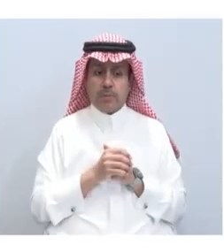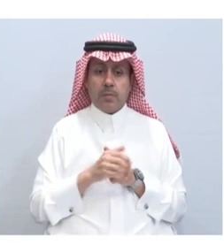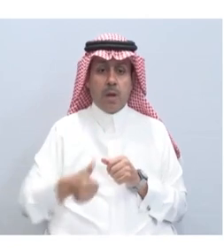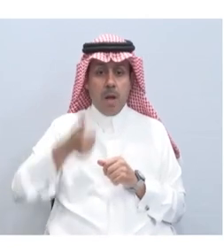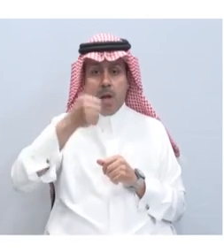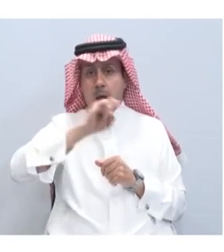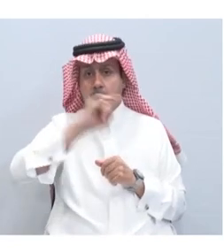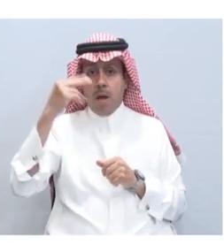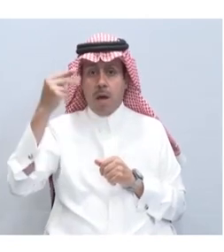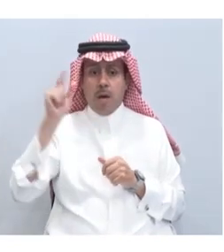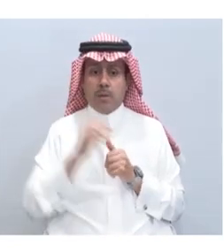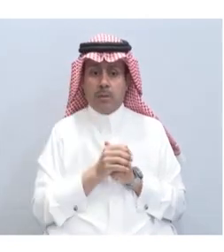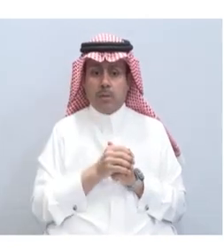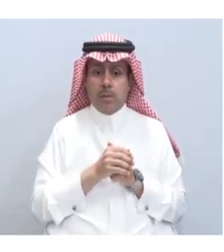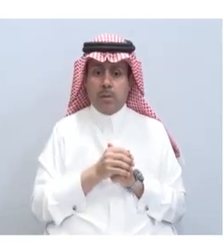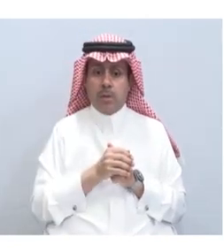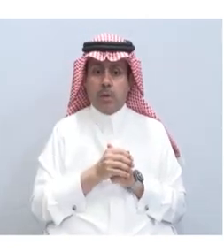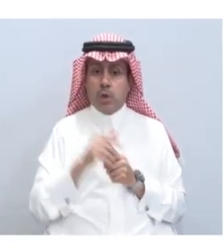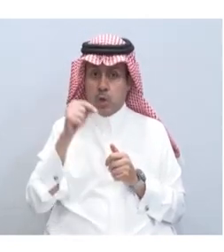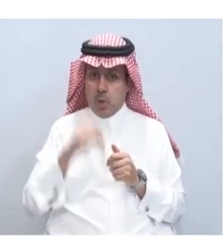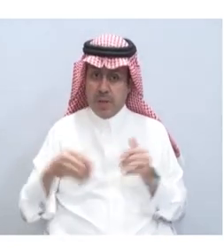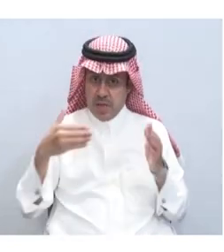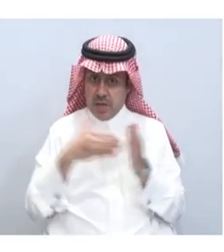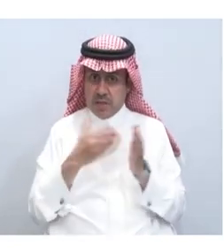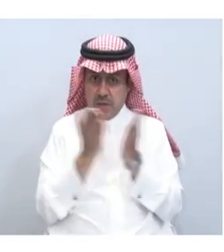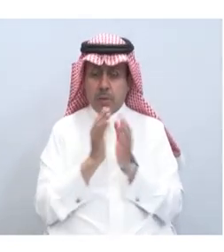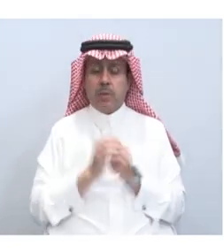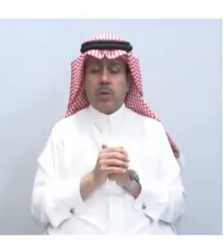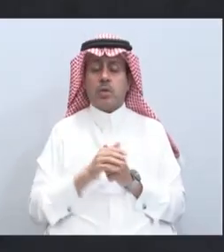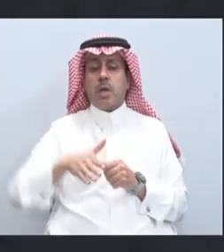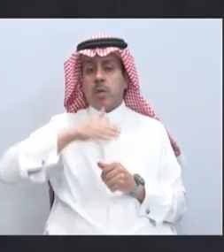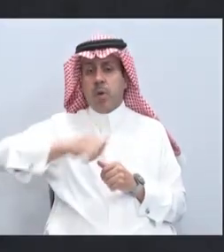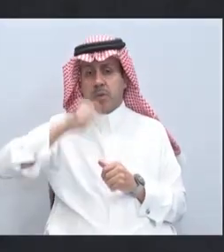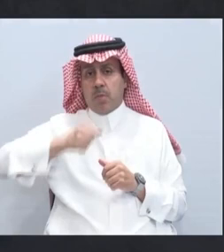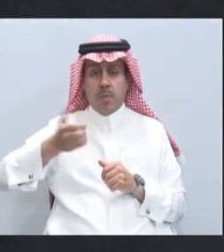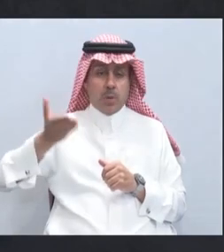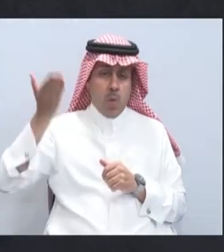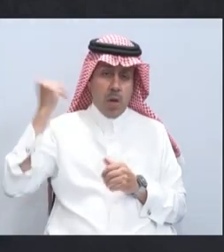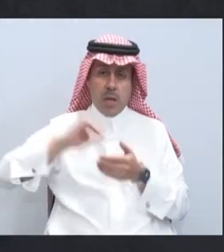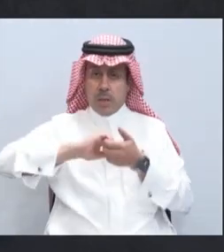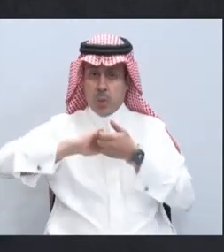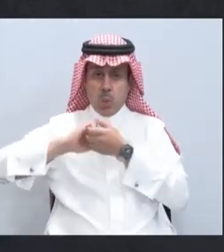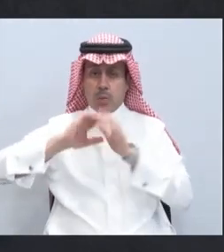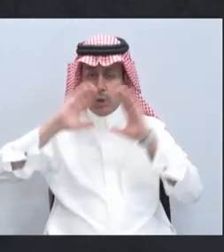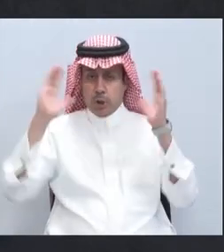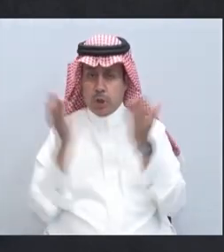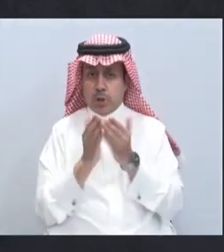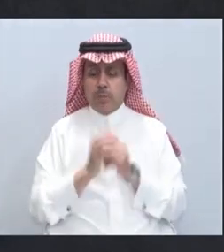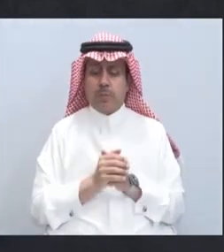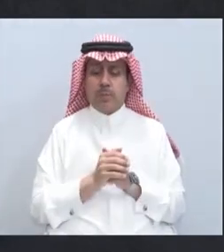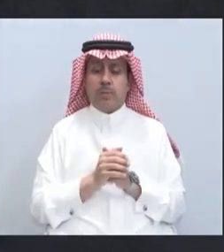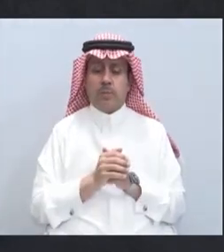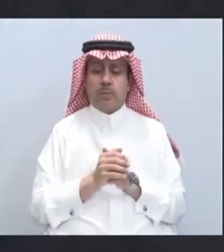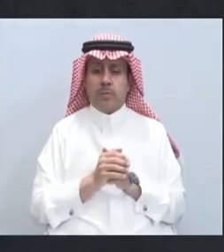والاعاره ان نكون اليوم باذن الله انتهى لهذا الدرس هذا وصل الله وسلم على نبينا محمد وعلى اله وصحبه وسلم